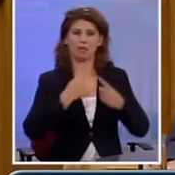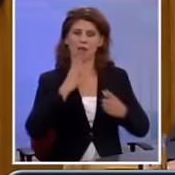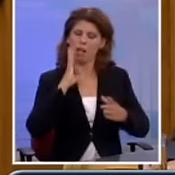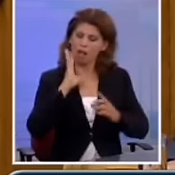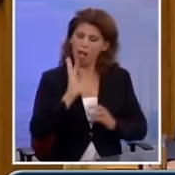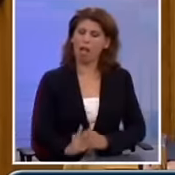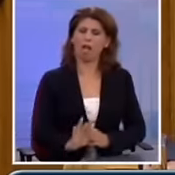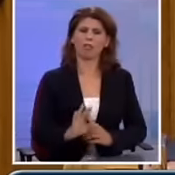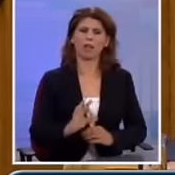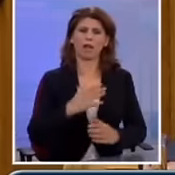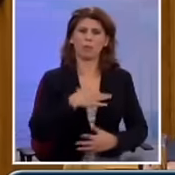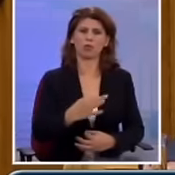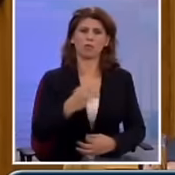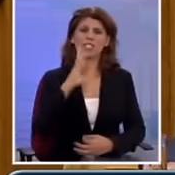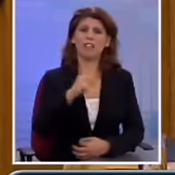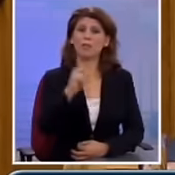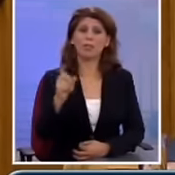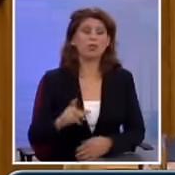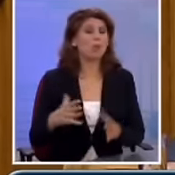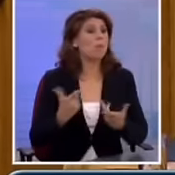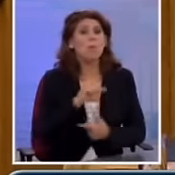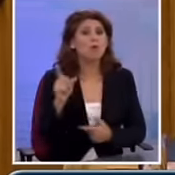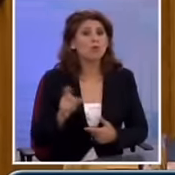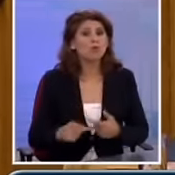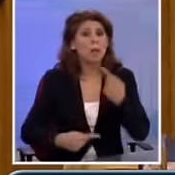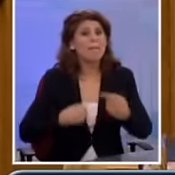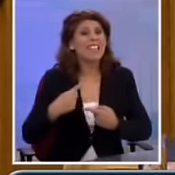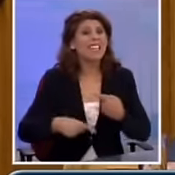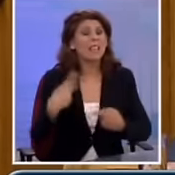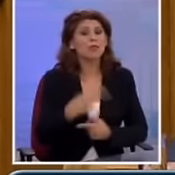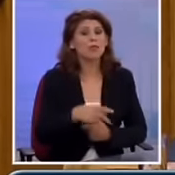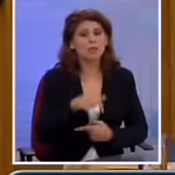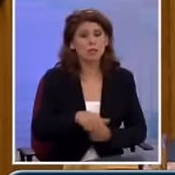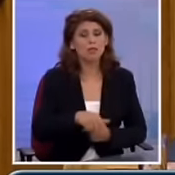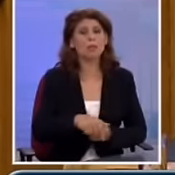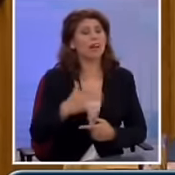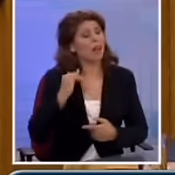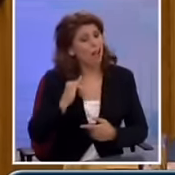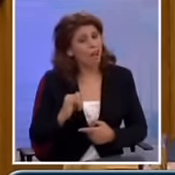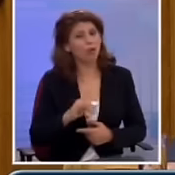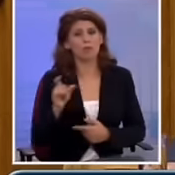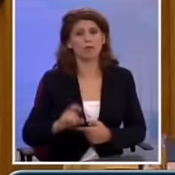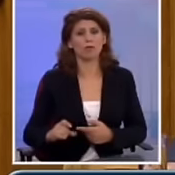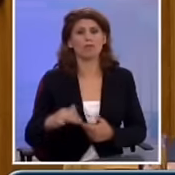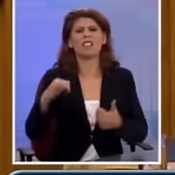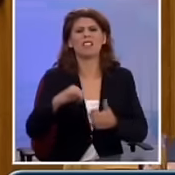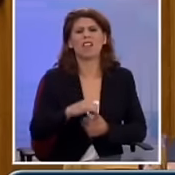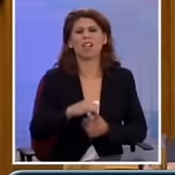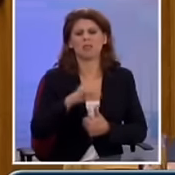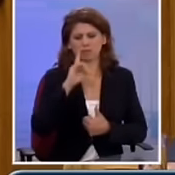μια καθημερινότητα που ακόμα δυστυχώς και σήμερα καθυποτάσσεται από τα στερεότυπα